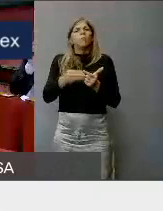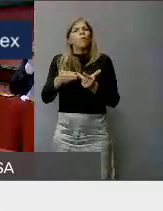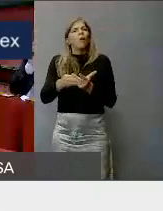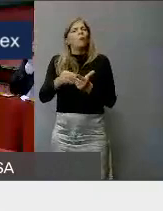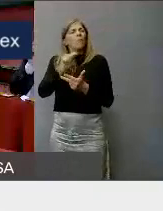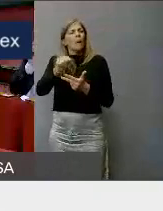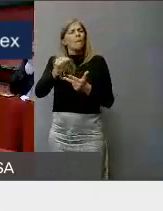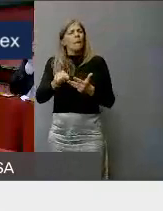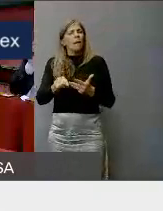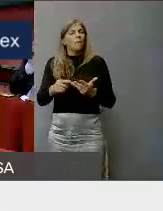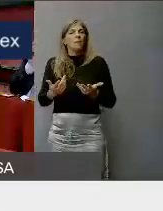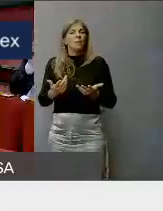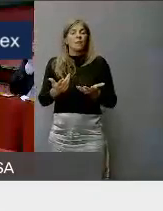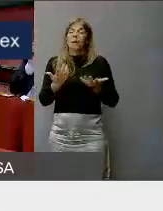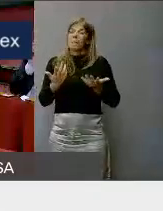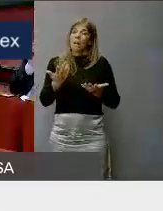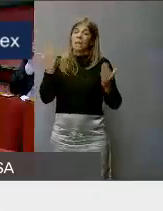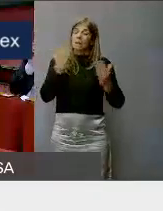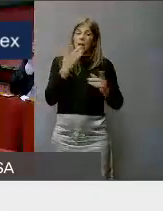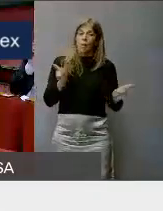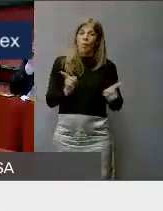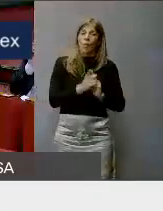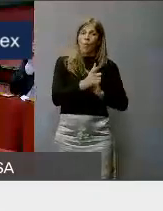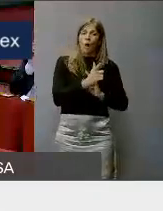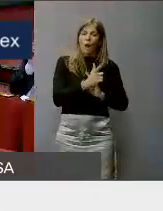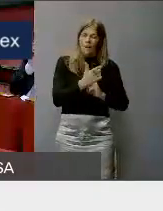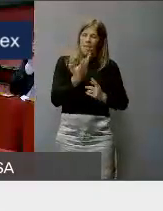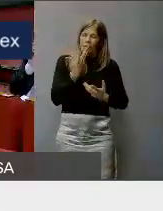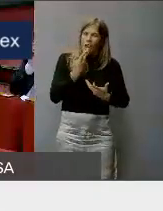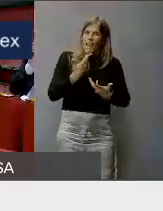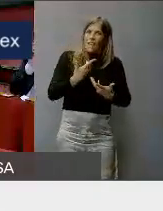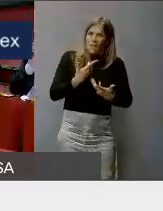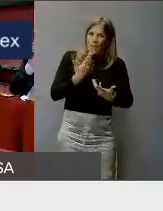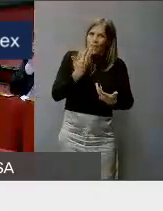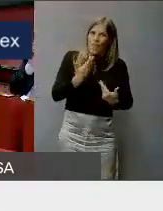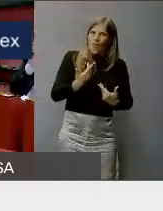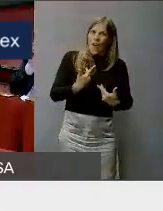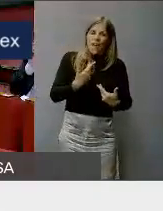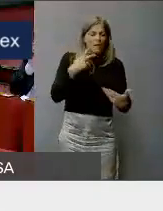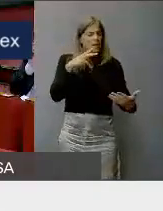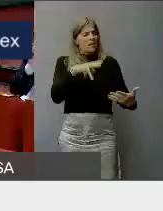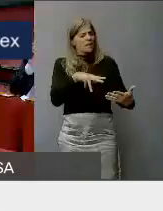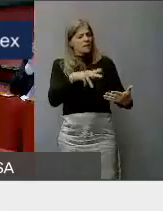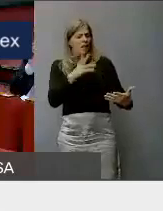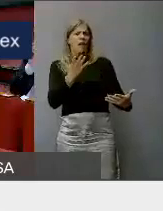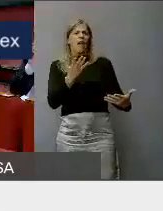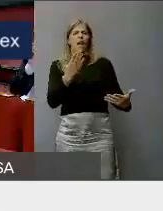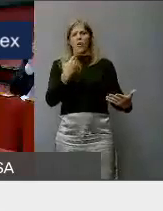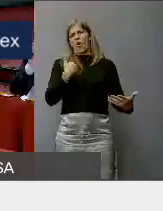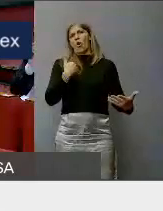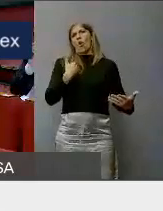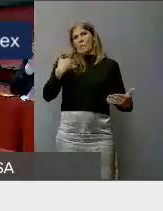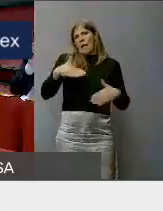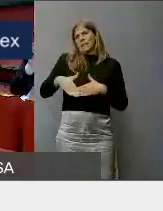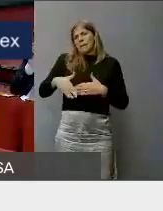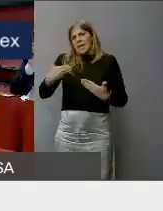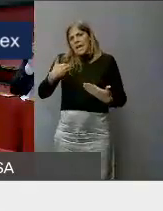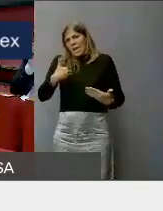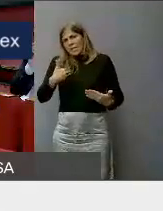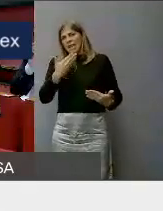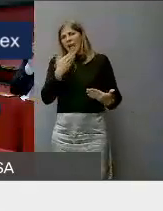percorso ho avuto la tentazione è perché leggendo la mia è venuto di dire a ma a mia esperienza